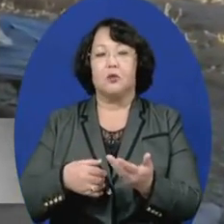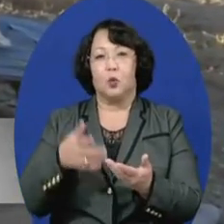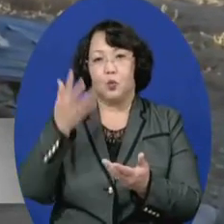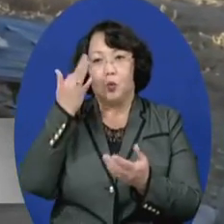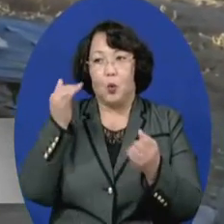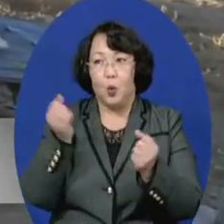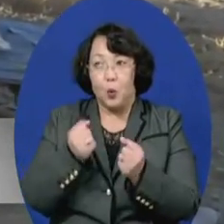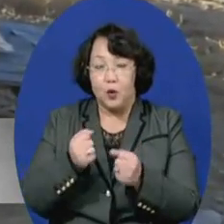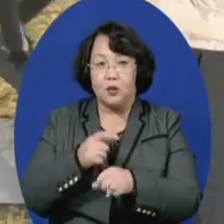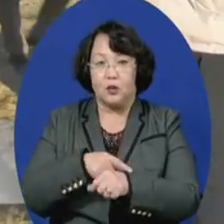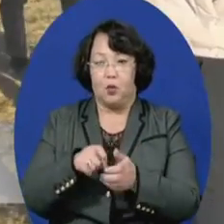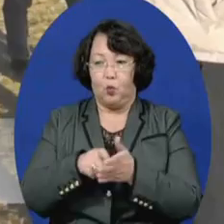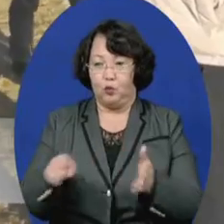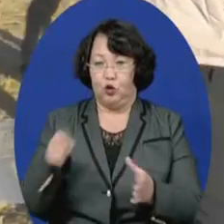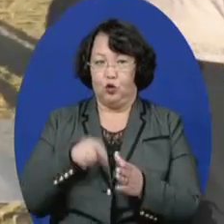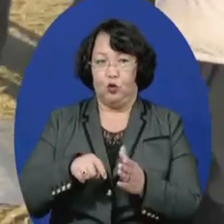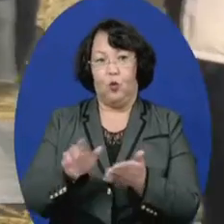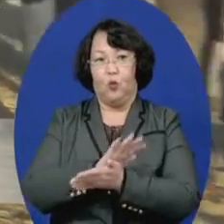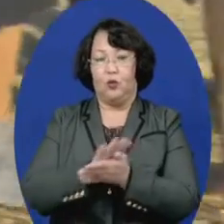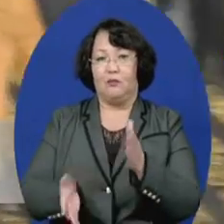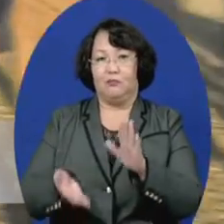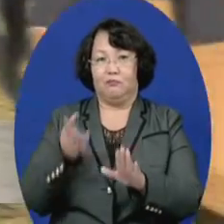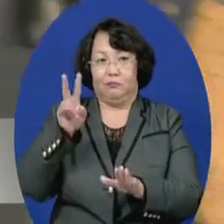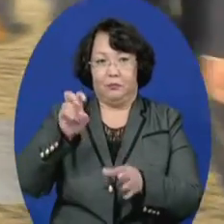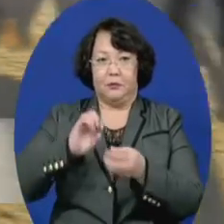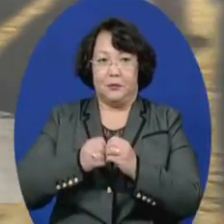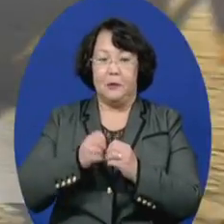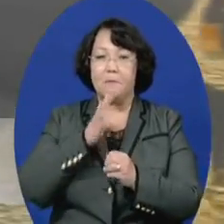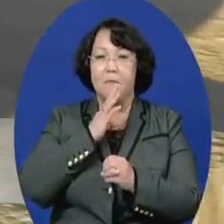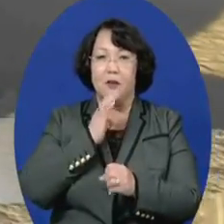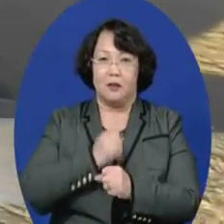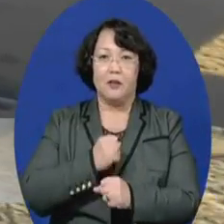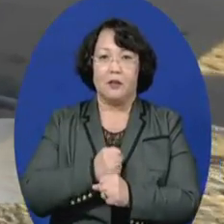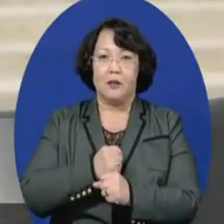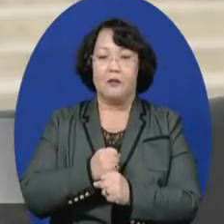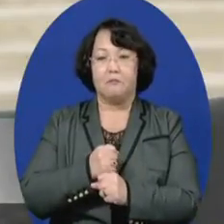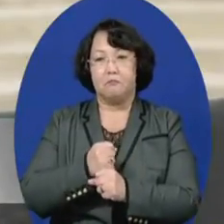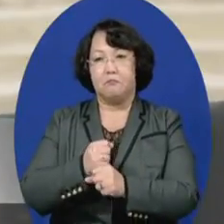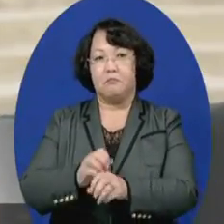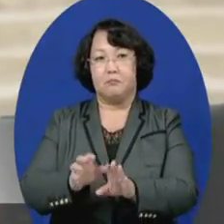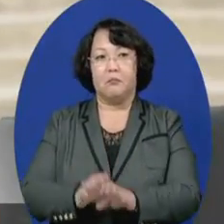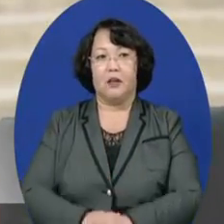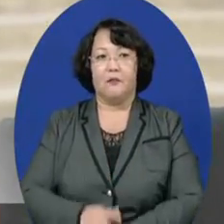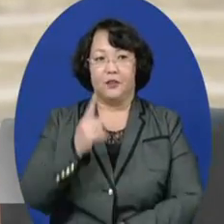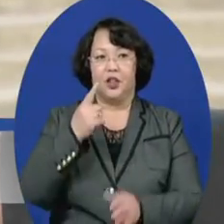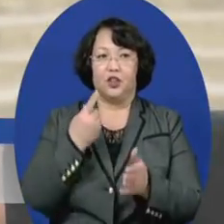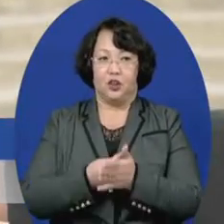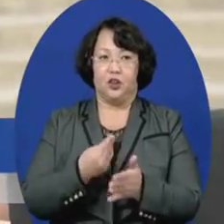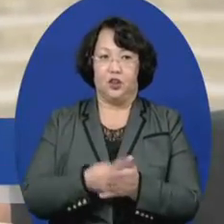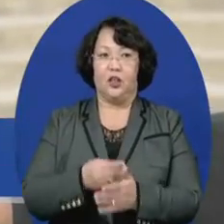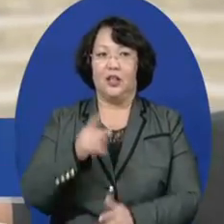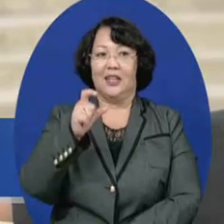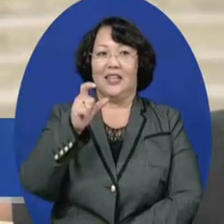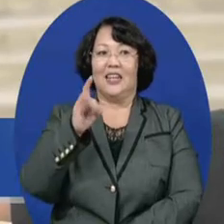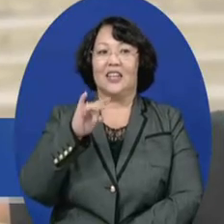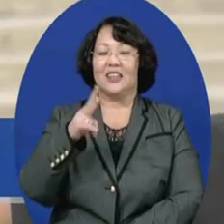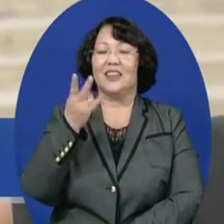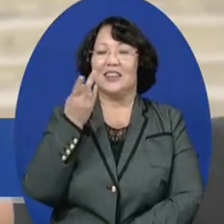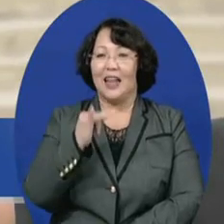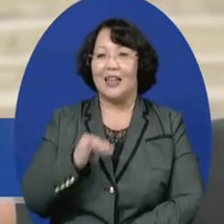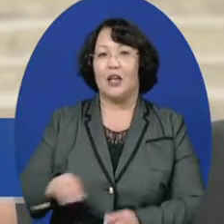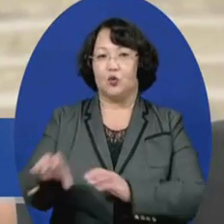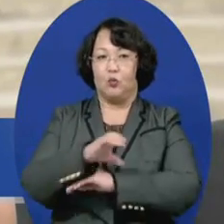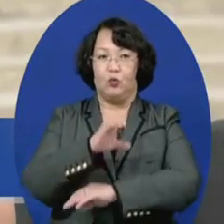багтааж шаардлага хангасан ариун цэврийн байгууламжтай болохоор ажиллаж байна гээ. Нэг жишээ дуртахад өнөөдөр энэ Эрдэнэ талаас сумын сургууль